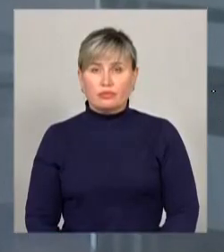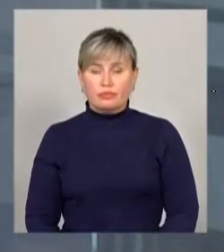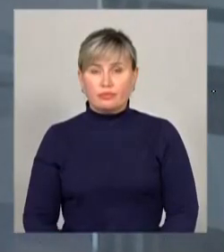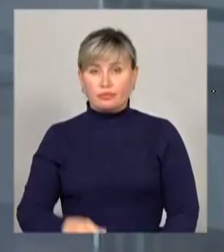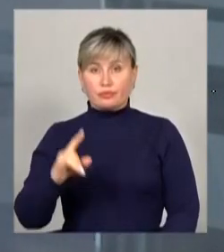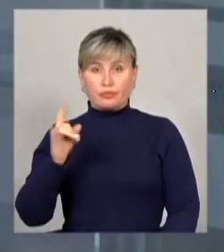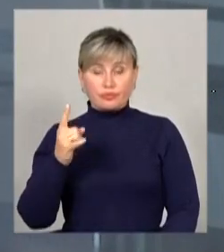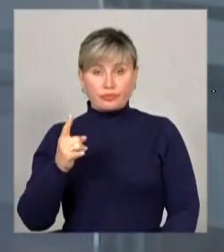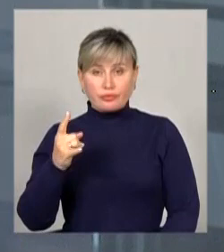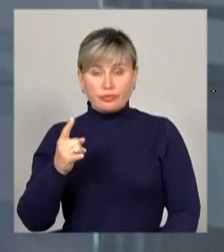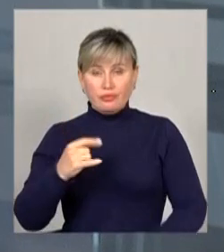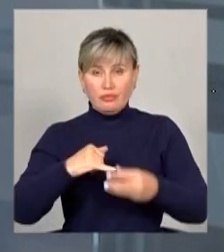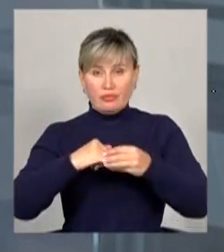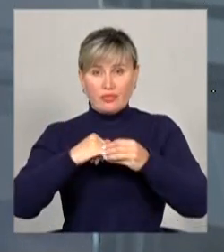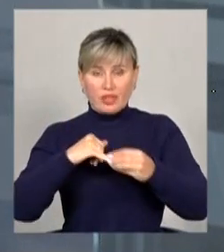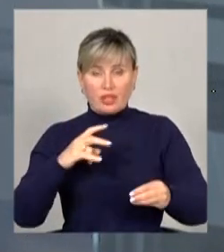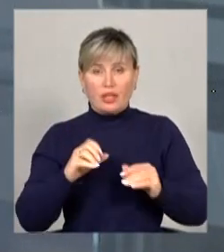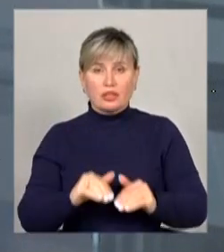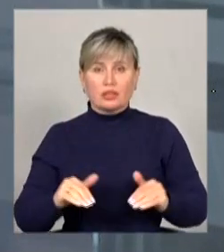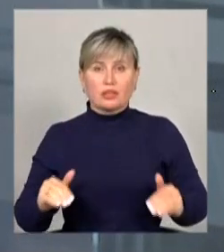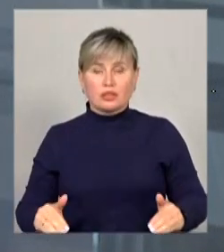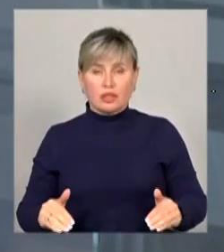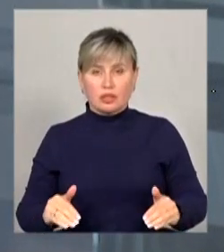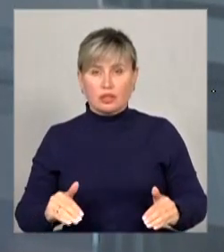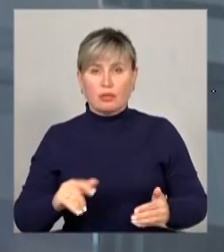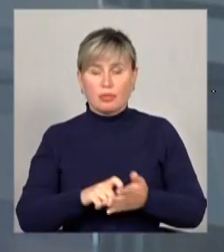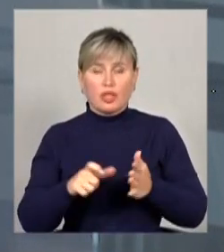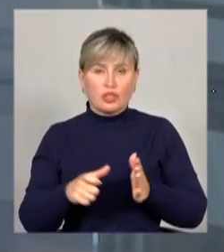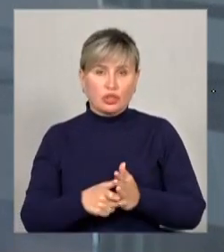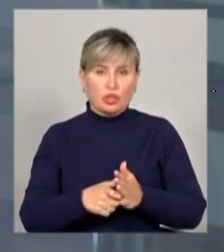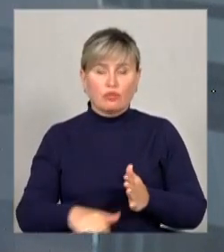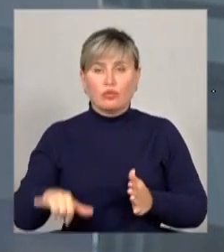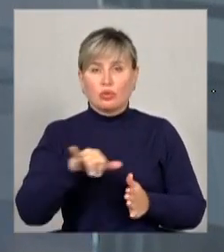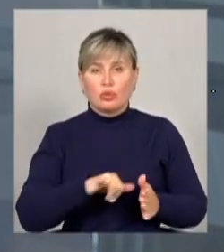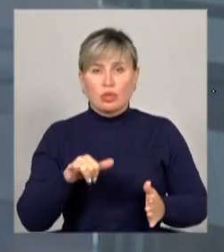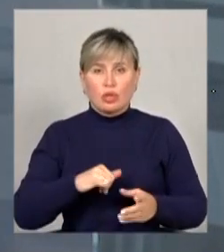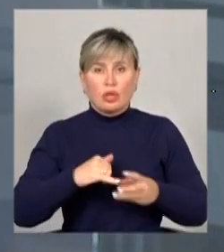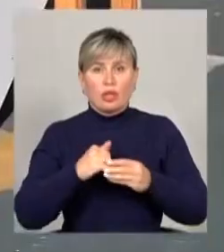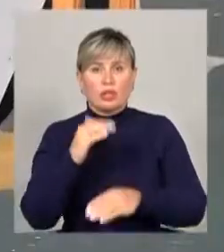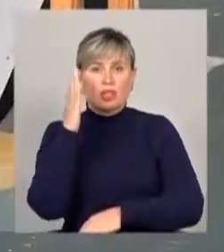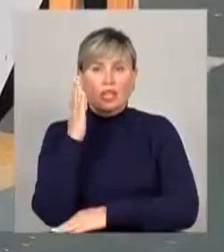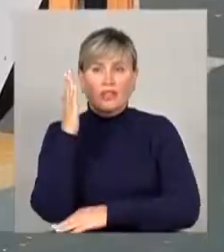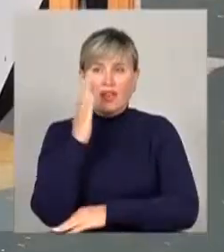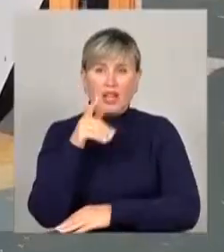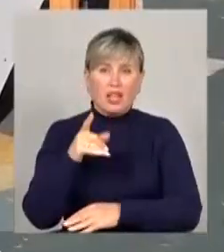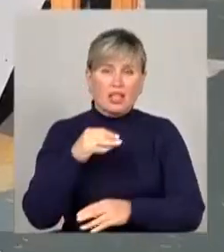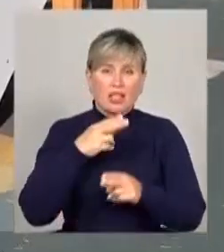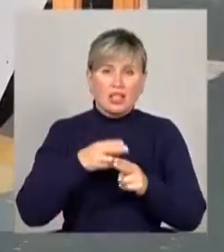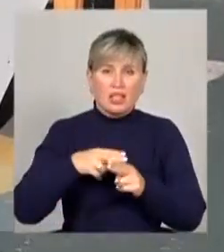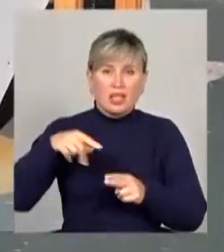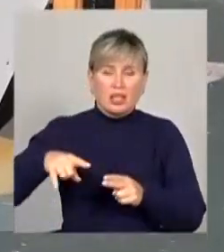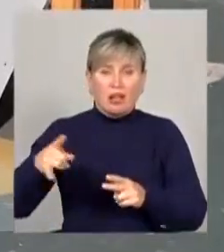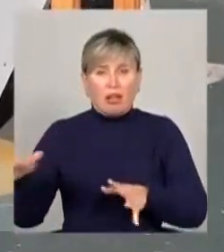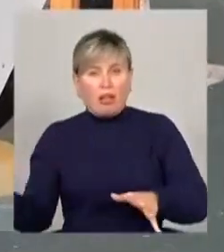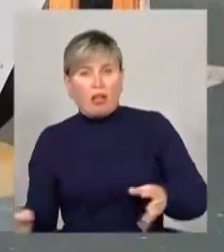Ребенку отрезала палец на детской площадке в Уральске. Мизинец мальчика застрял между деревянным бортом и металлическим листом